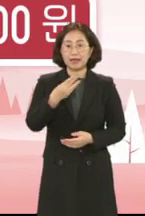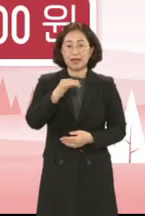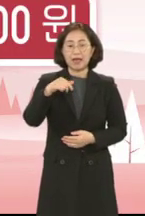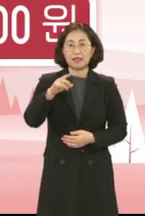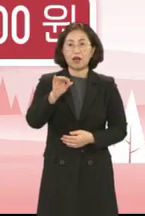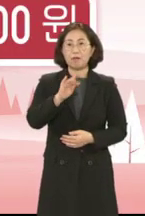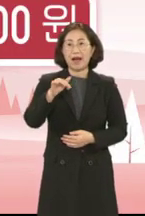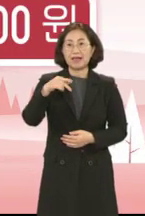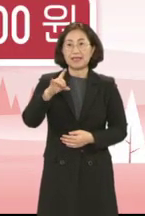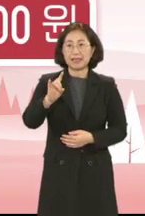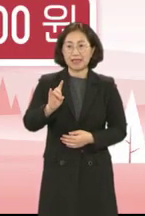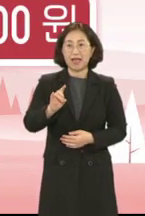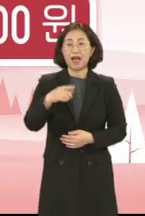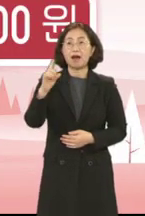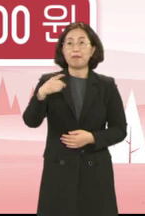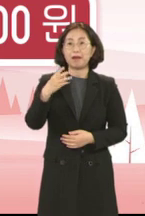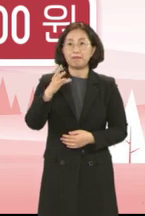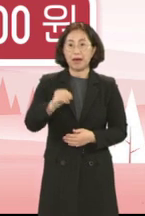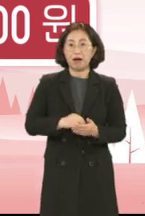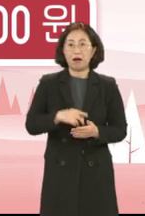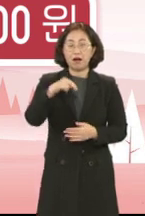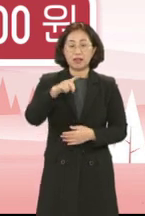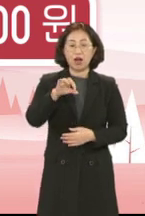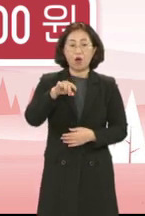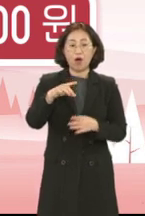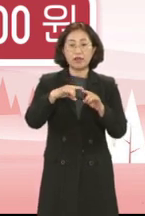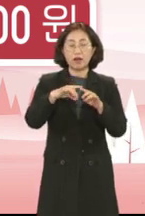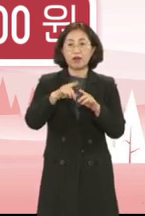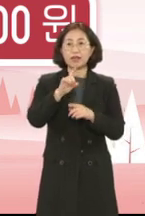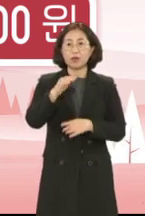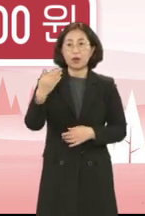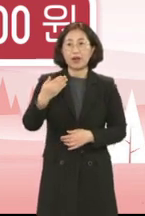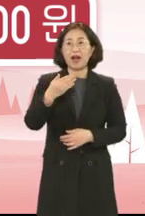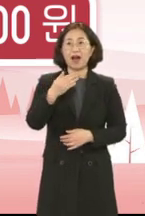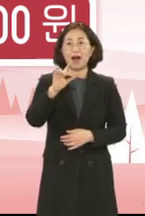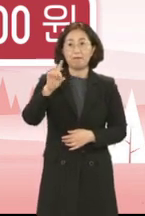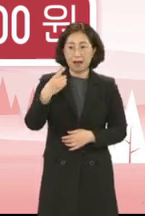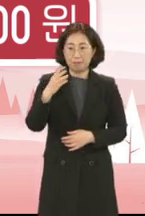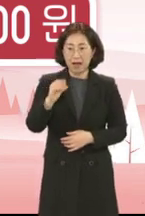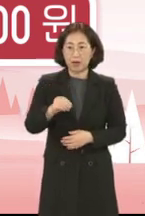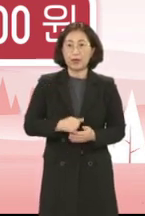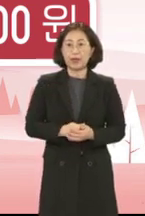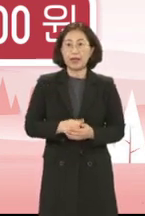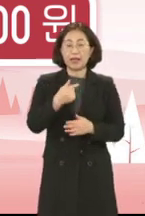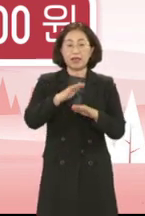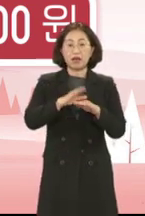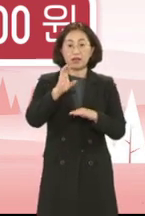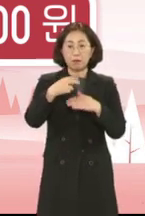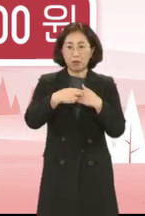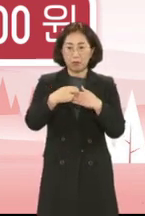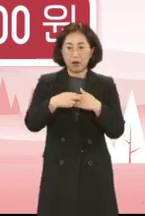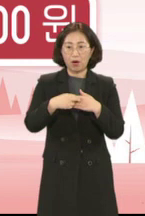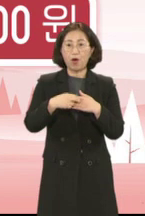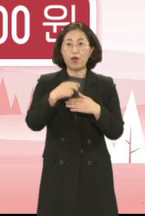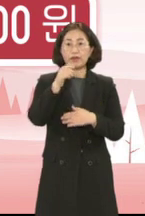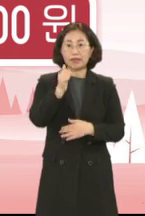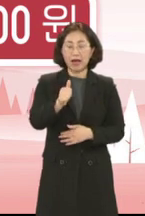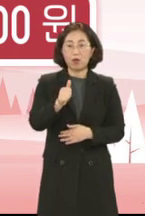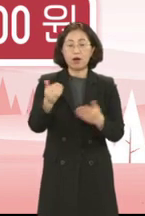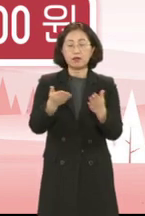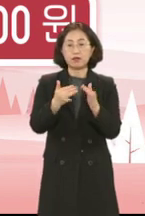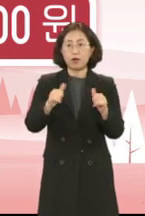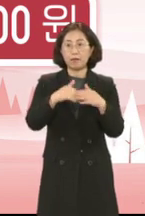태정방재 대표 김정문 100만 원, 서원전기소방 대표 한태수 100만 원, 대전 성모병원 강전용